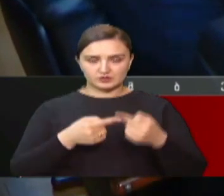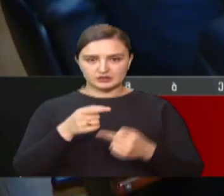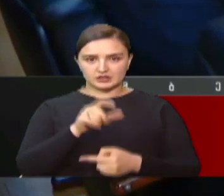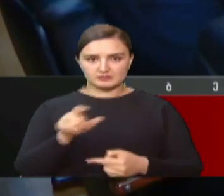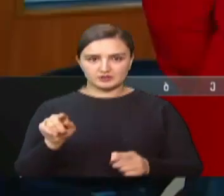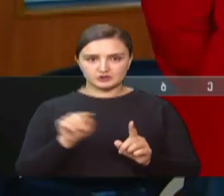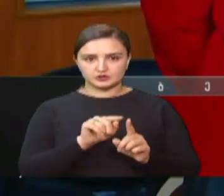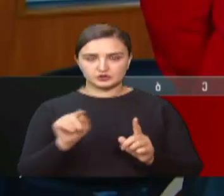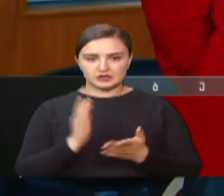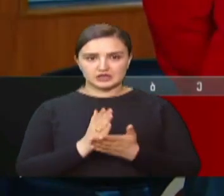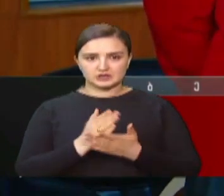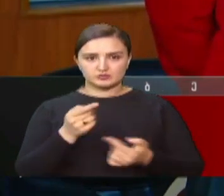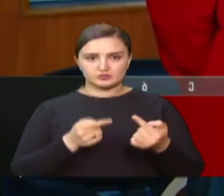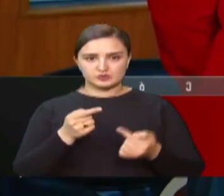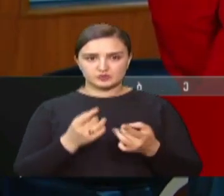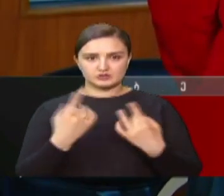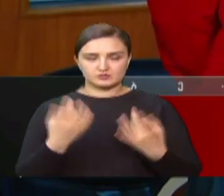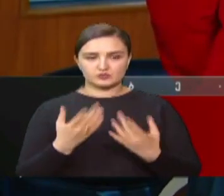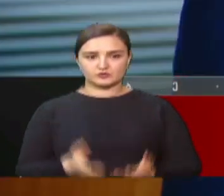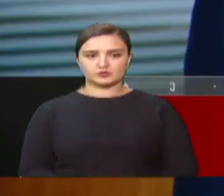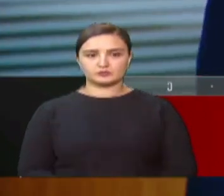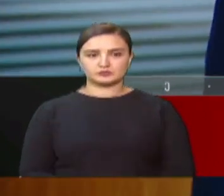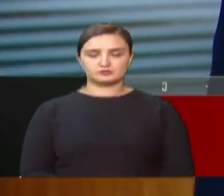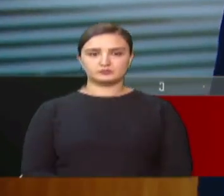ადამიანთა შორის არსებულ ბრძოლაზე მოგვითხრობს.